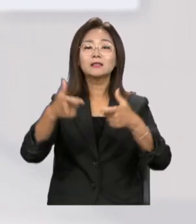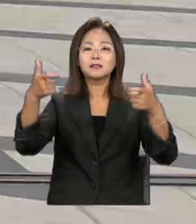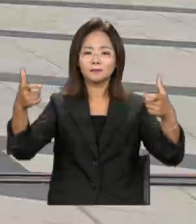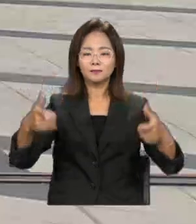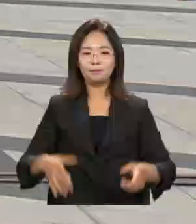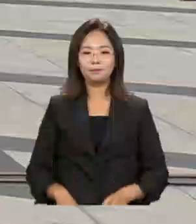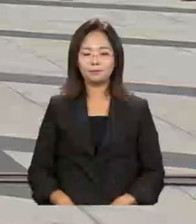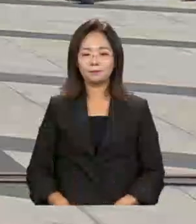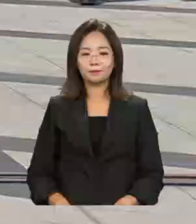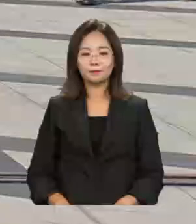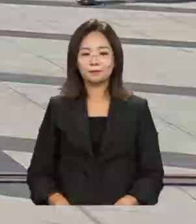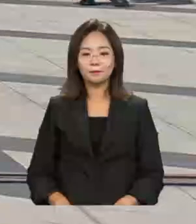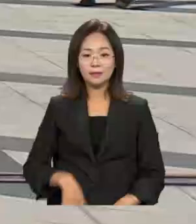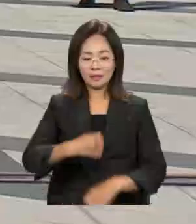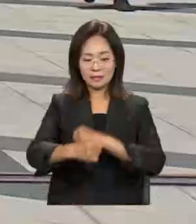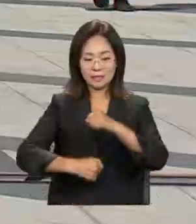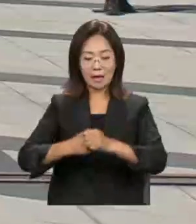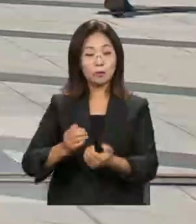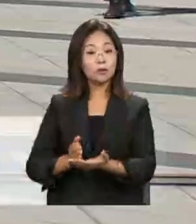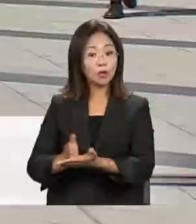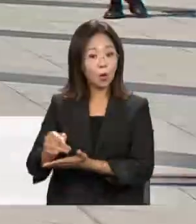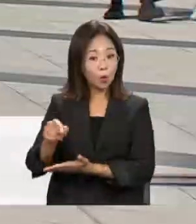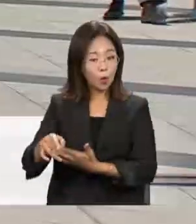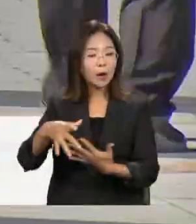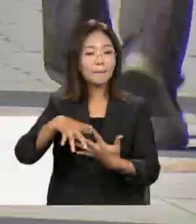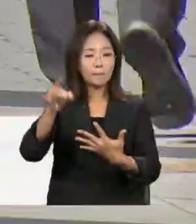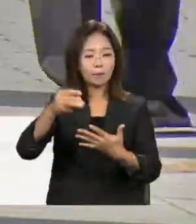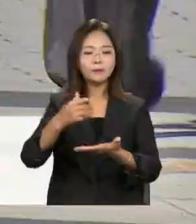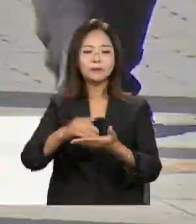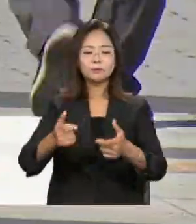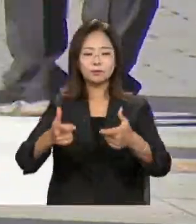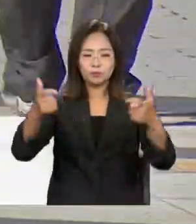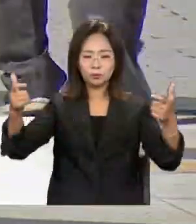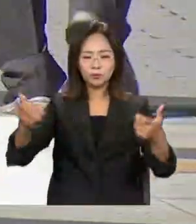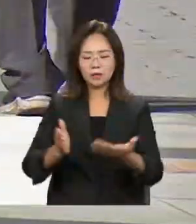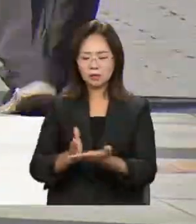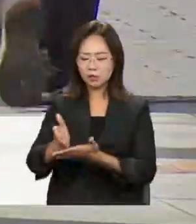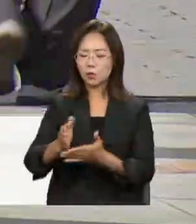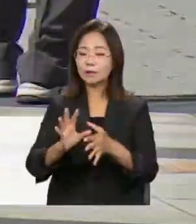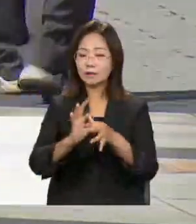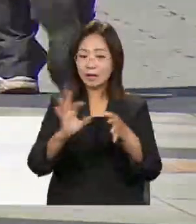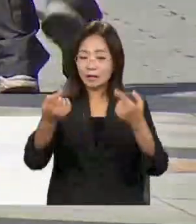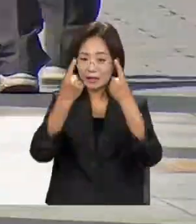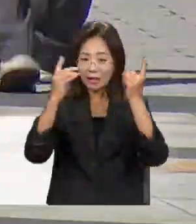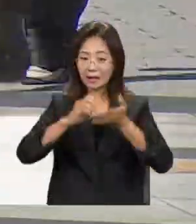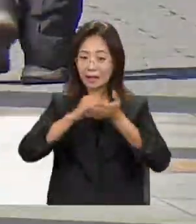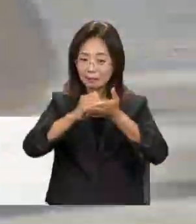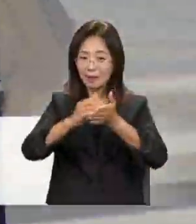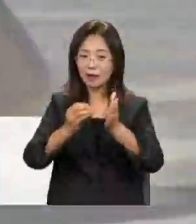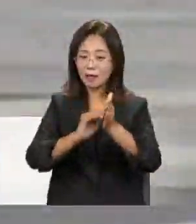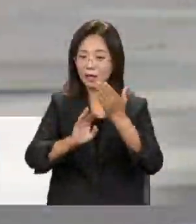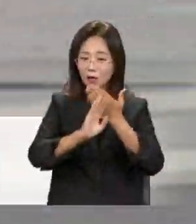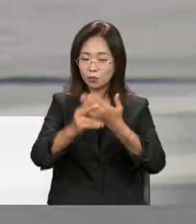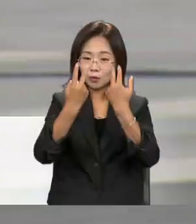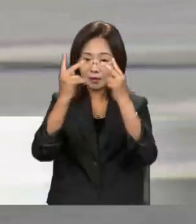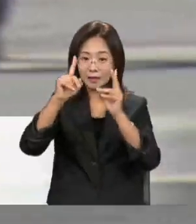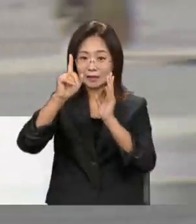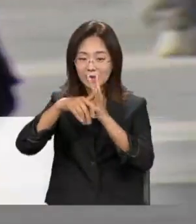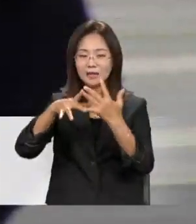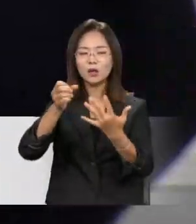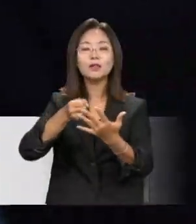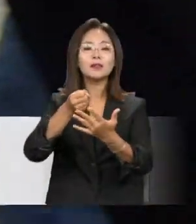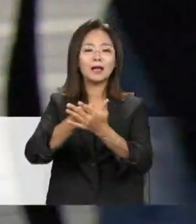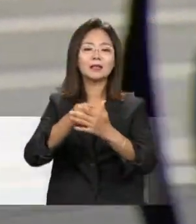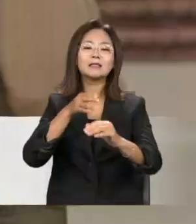이상입니다 자율전공 선발도 확대됩니다 전공 구분 없이 대학에 입학해서 2학년에 진학할 때